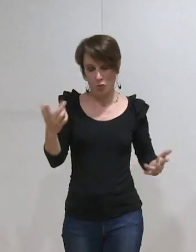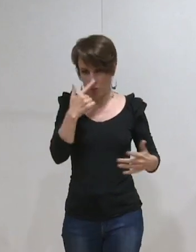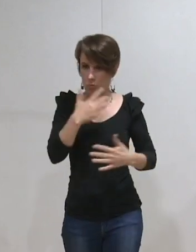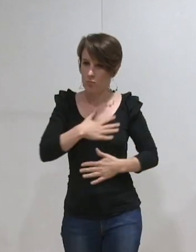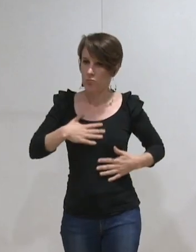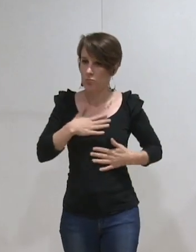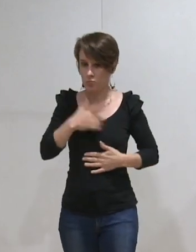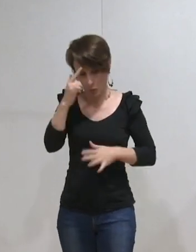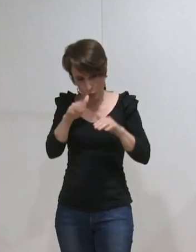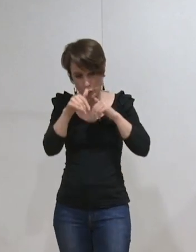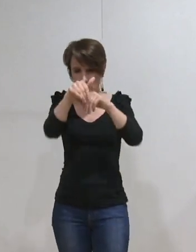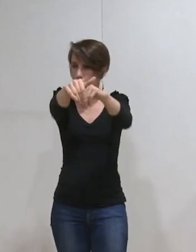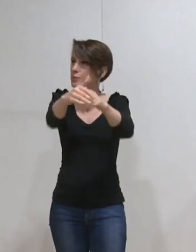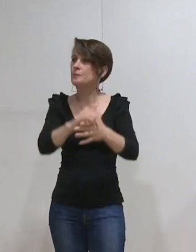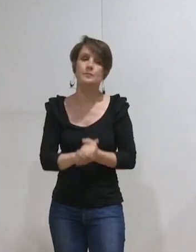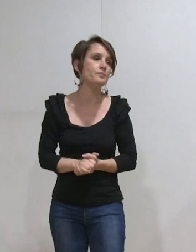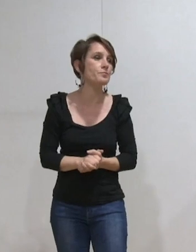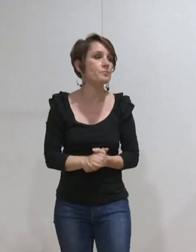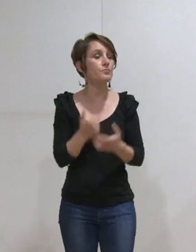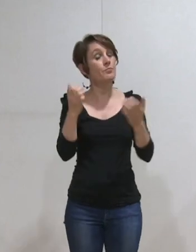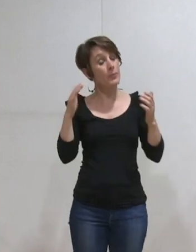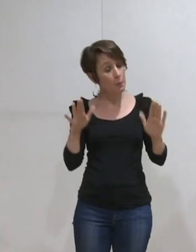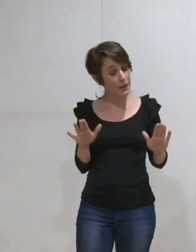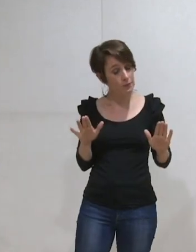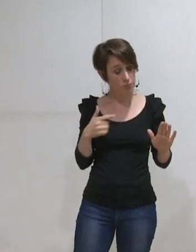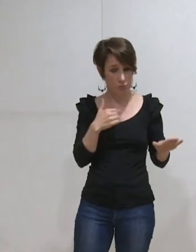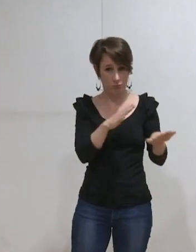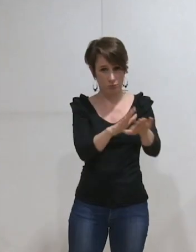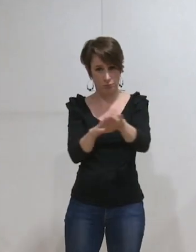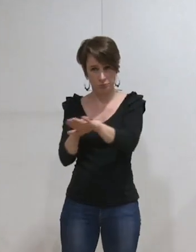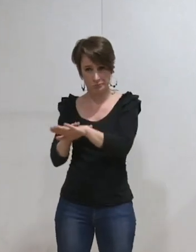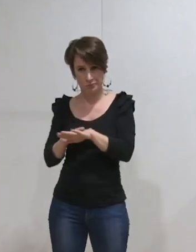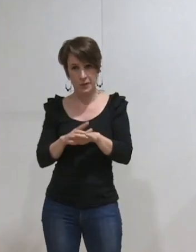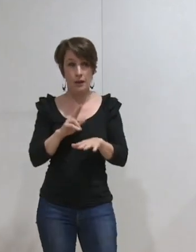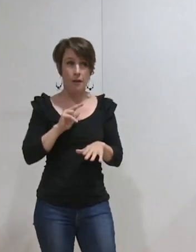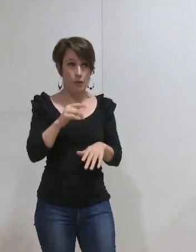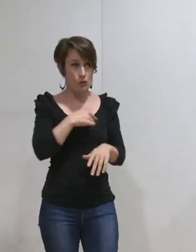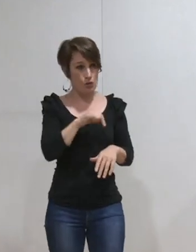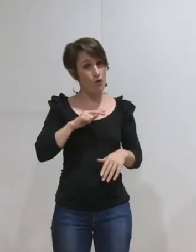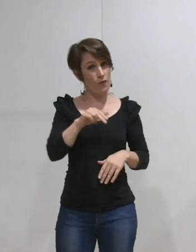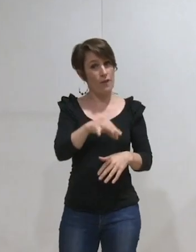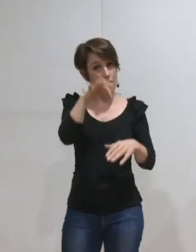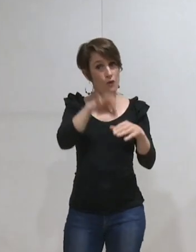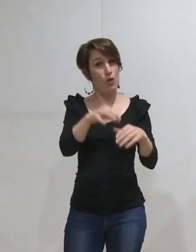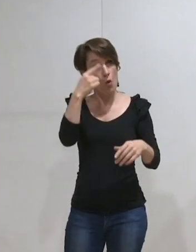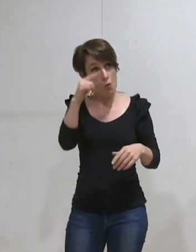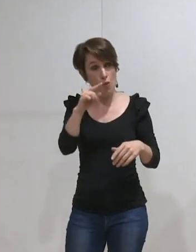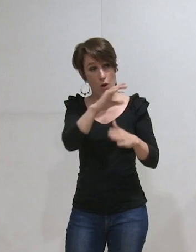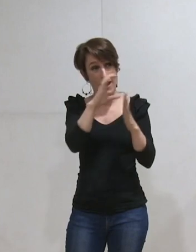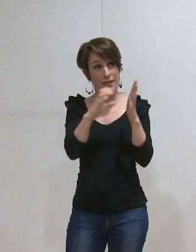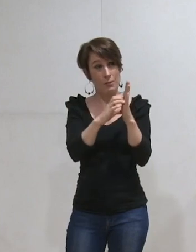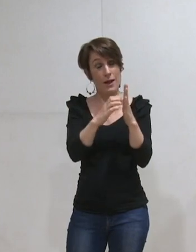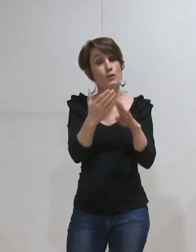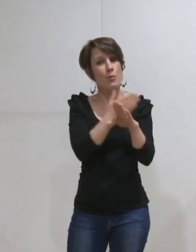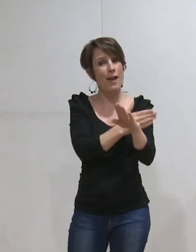pour sa continuation pour autant je veux redire ici et c'est ce qui va expliquer pourquoi nous allons voter pour cette délibération alors que nous étions abstenus sur la